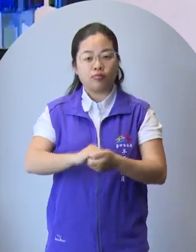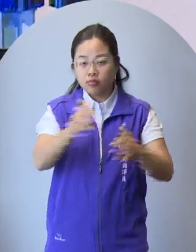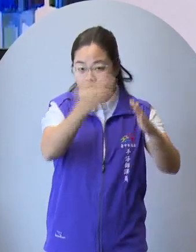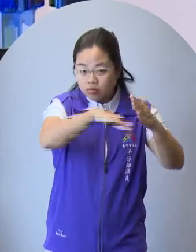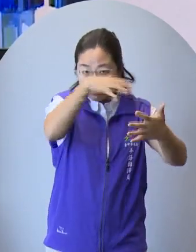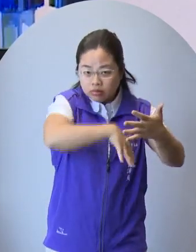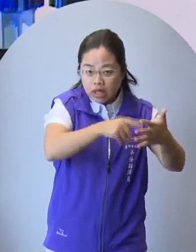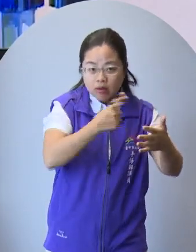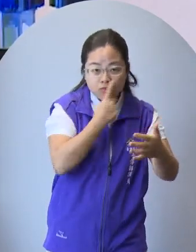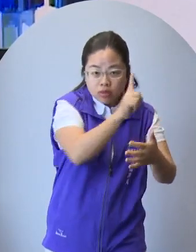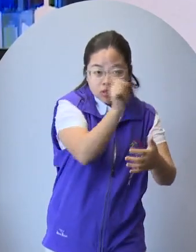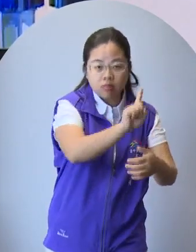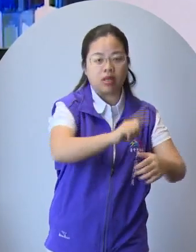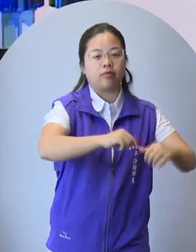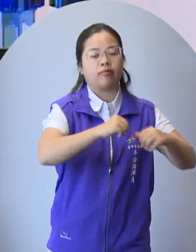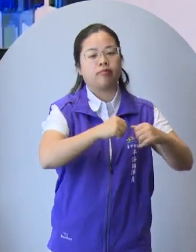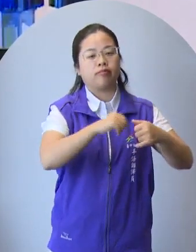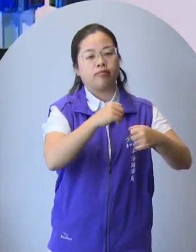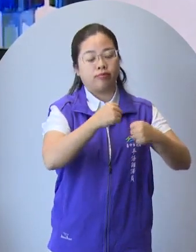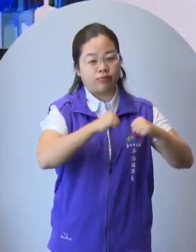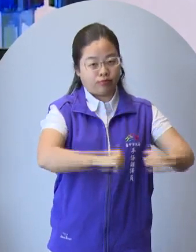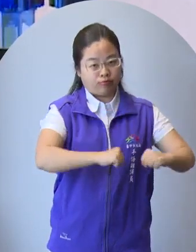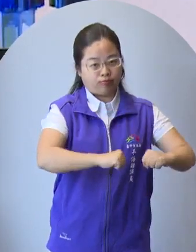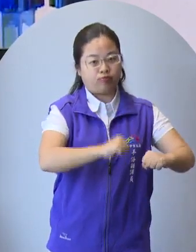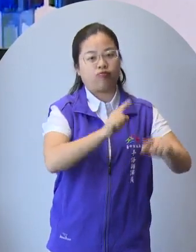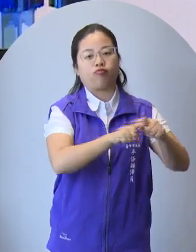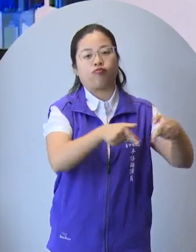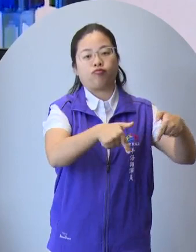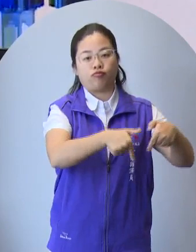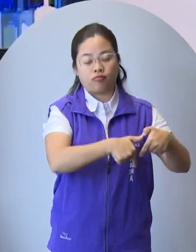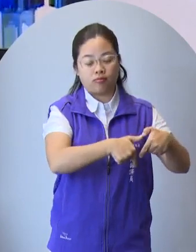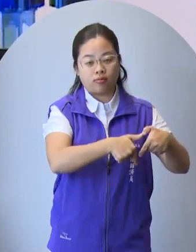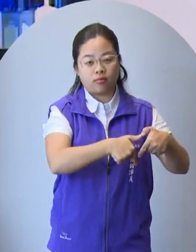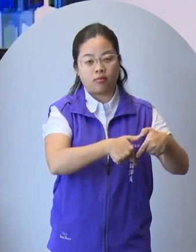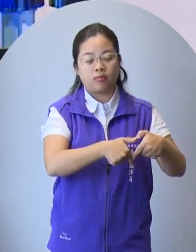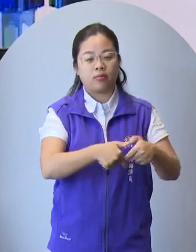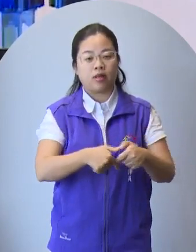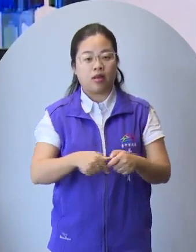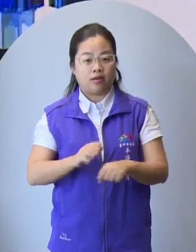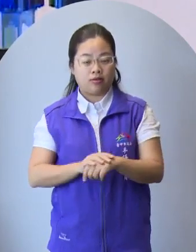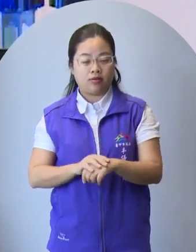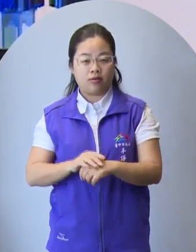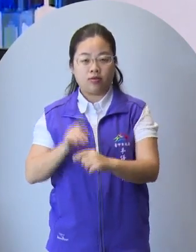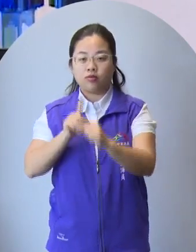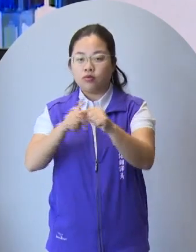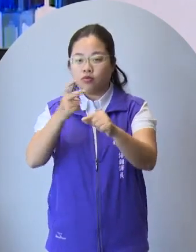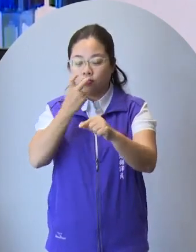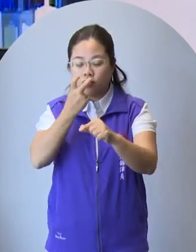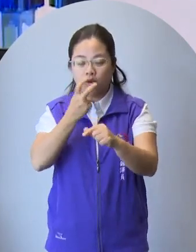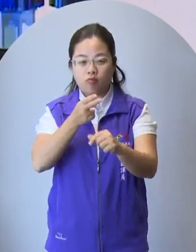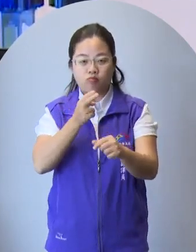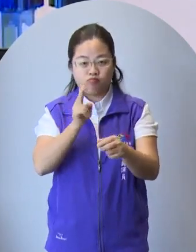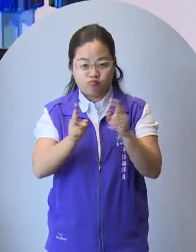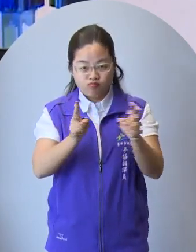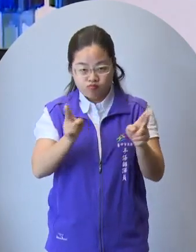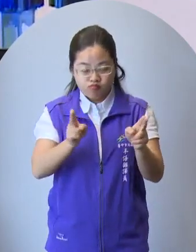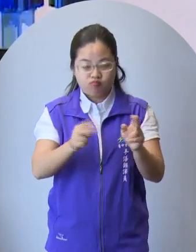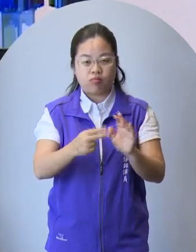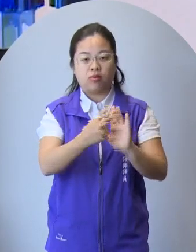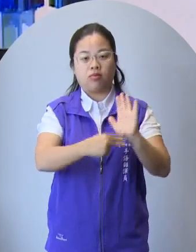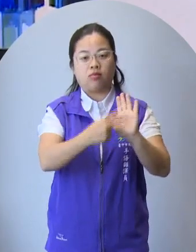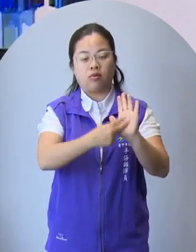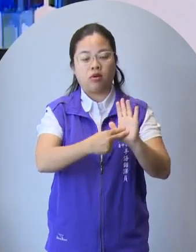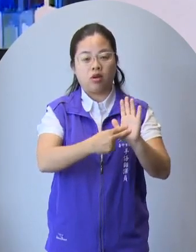学校里面要带，就是健康中心，因为根据中央防疫指挥中心的指导呢，那相关的医疗场